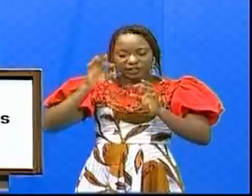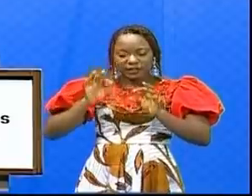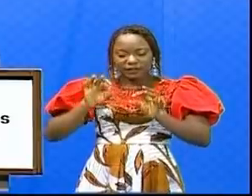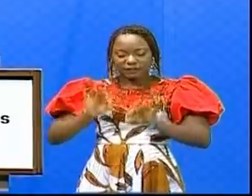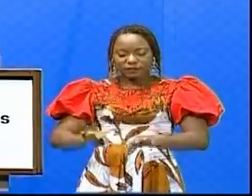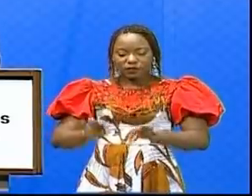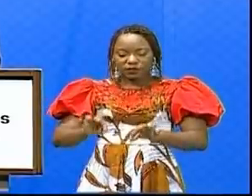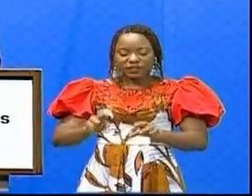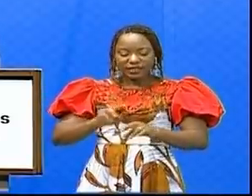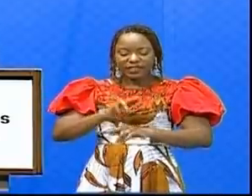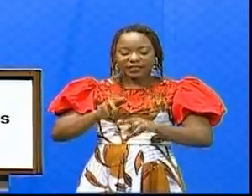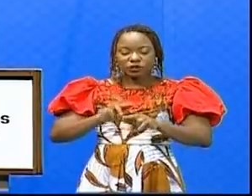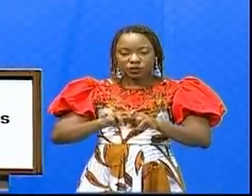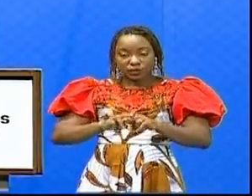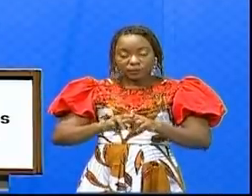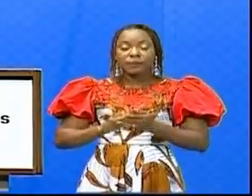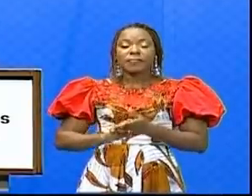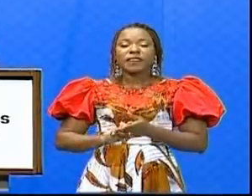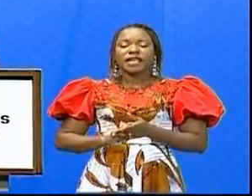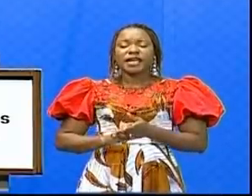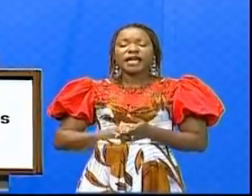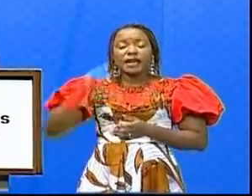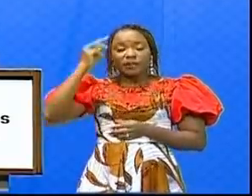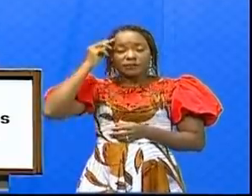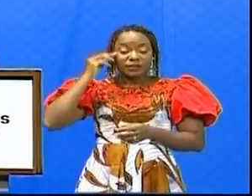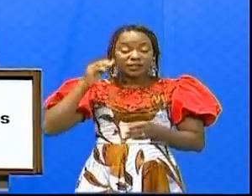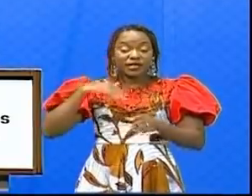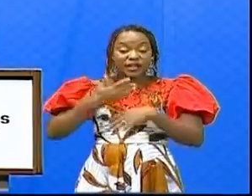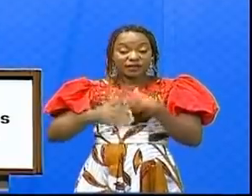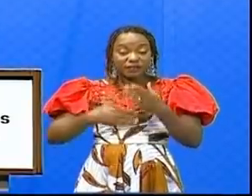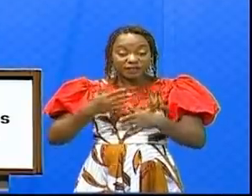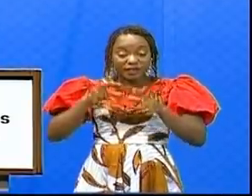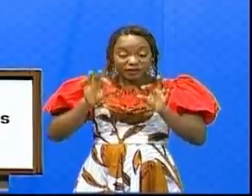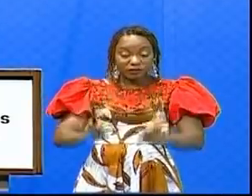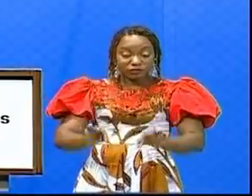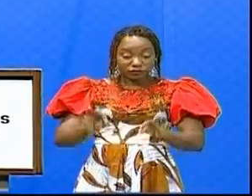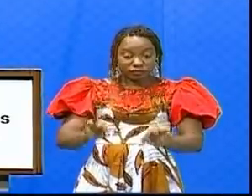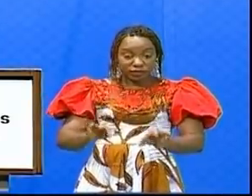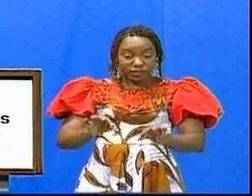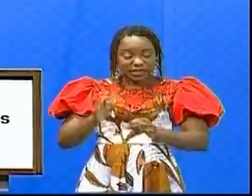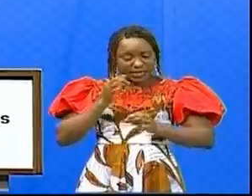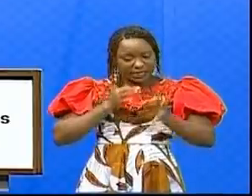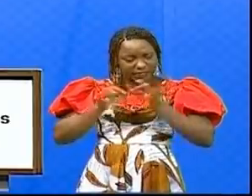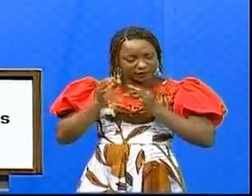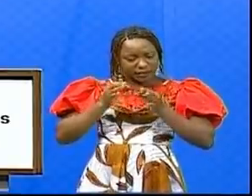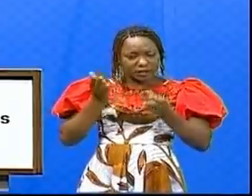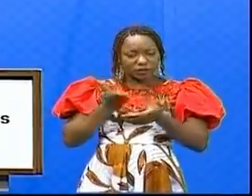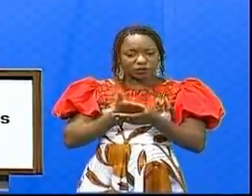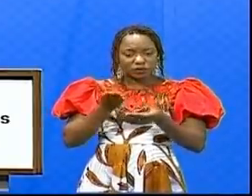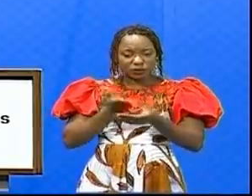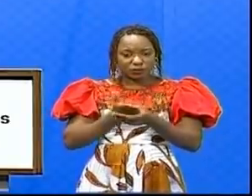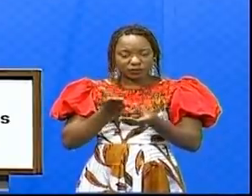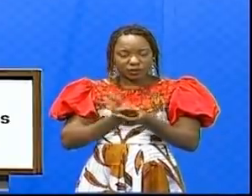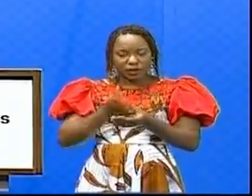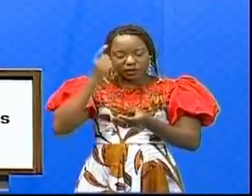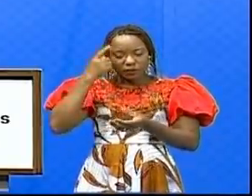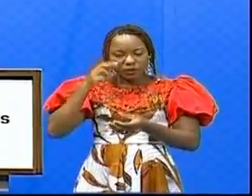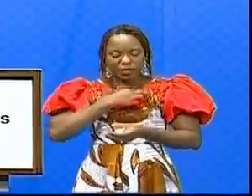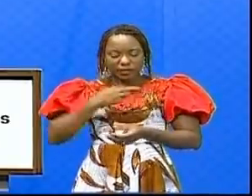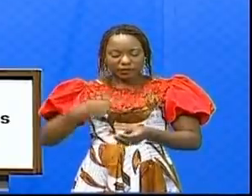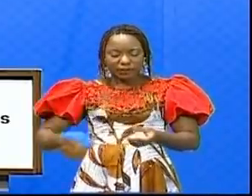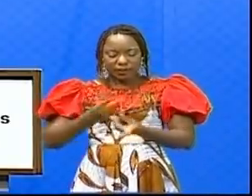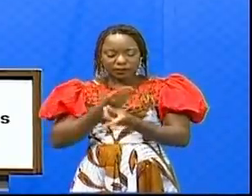nationale. Le ministre des Affaires foncières a fait au Conseil l'économie du document de politique foncière nationale de la